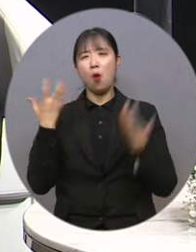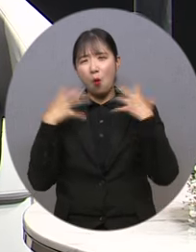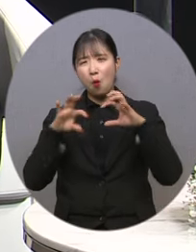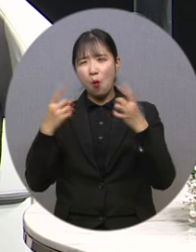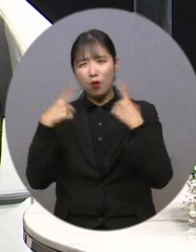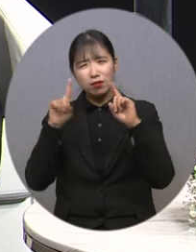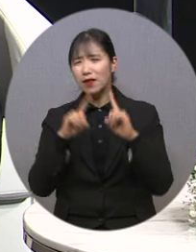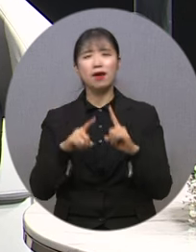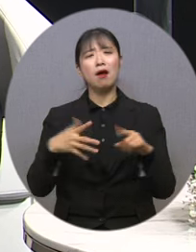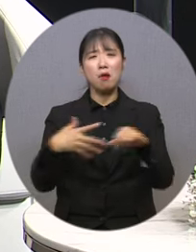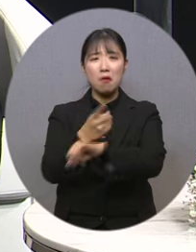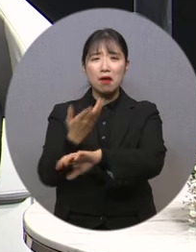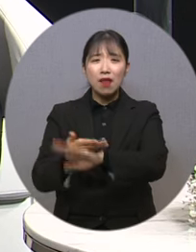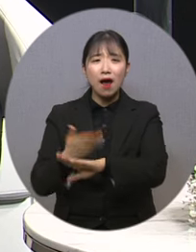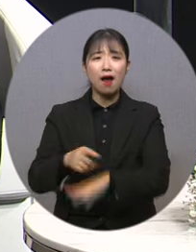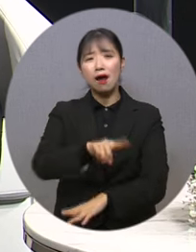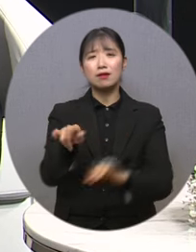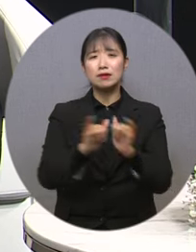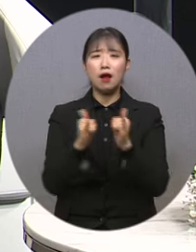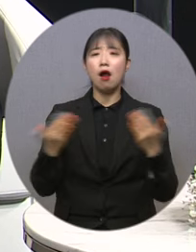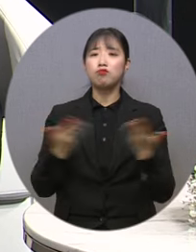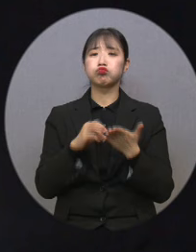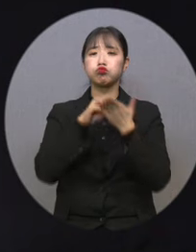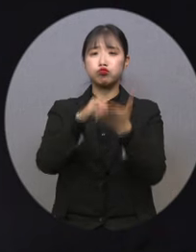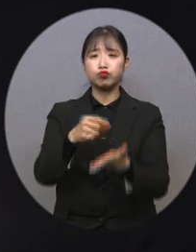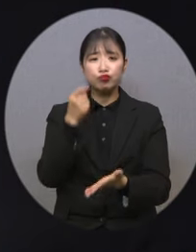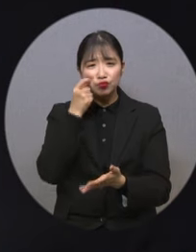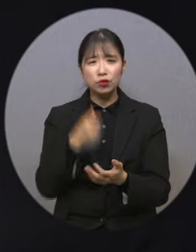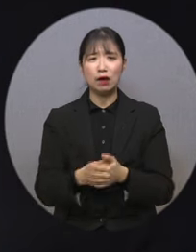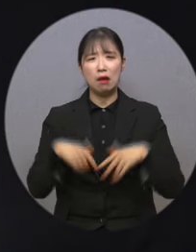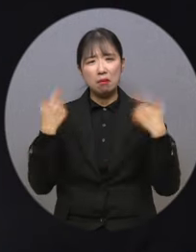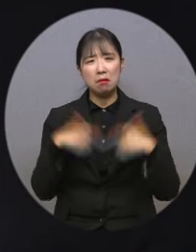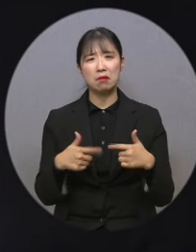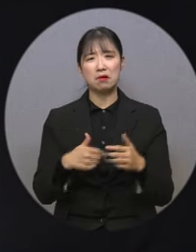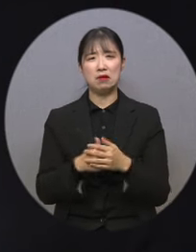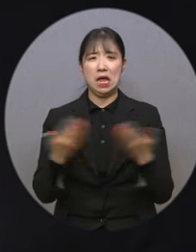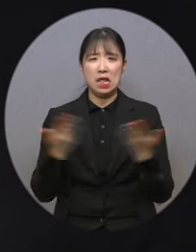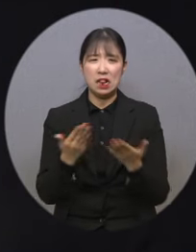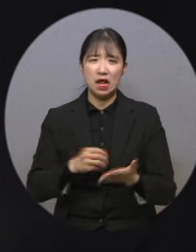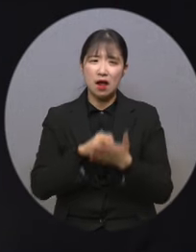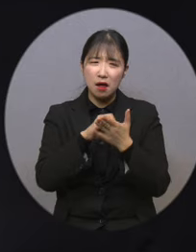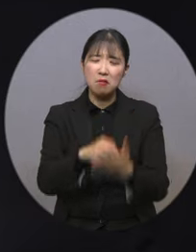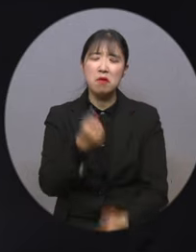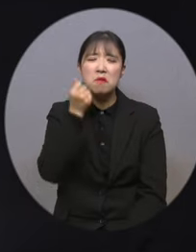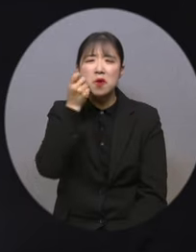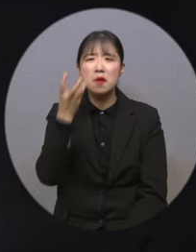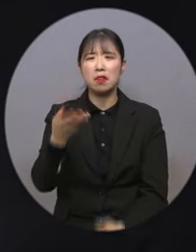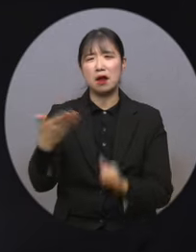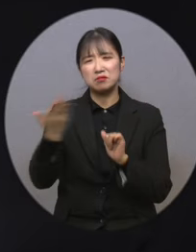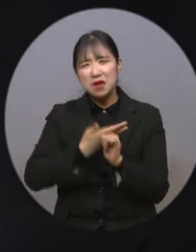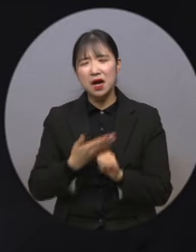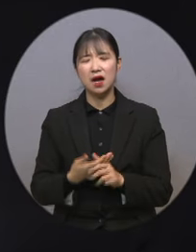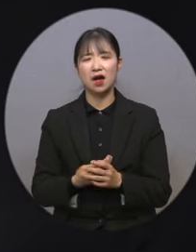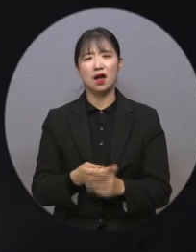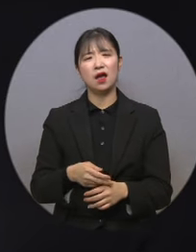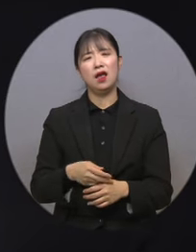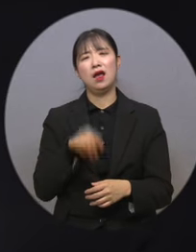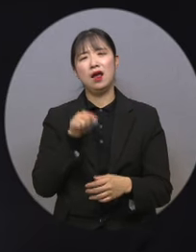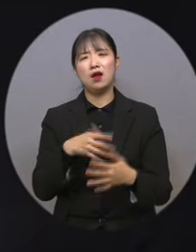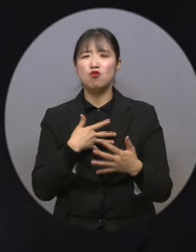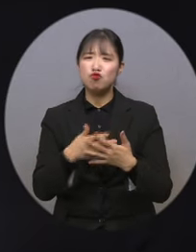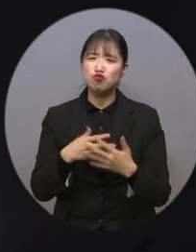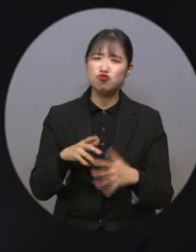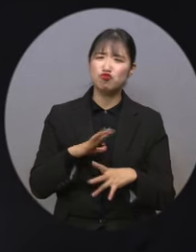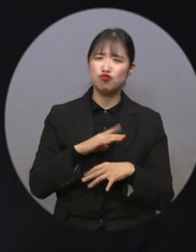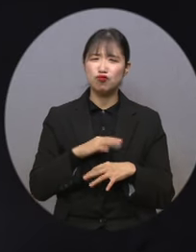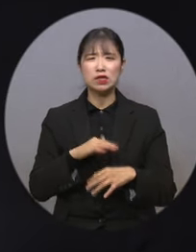외 애들은 취업이 안 돼. 뭐 그냥 맨날 직장 가면 뭐 한 몇 달 만에 쫓겨나고 뭐 이런 그 불안한